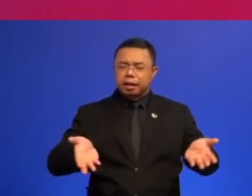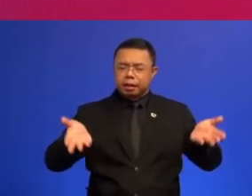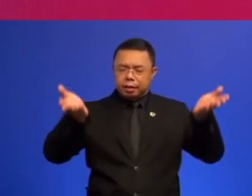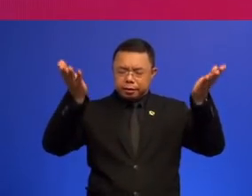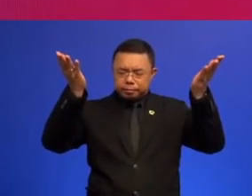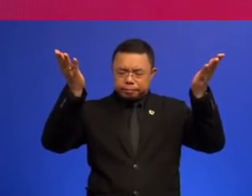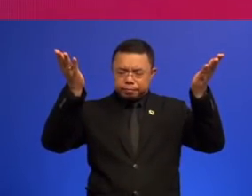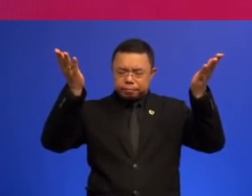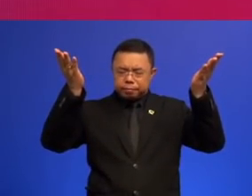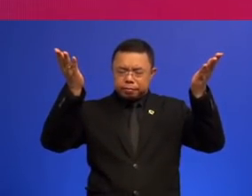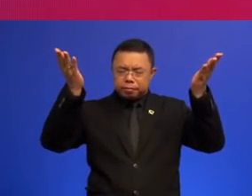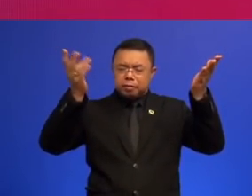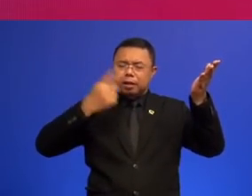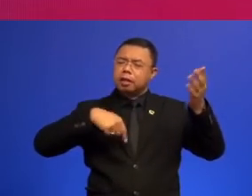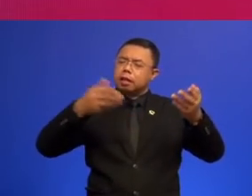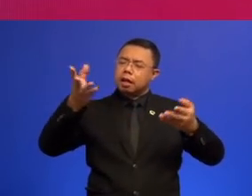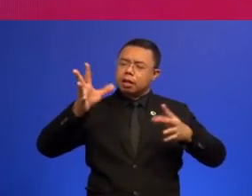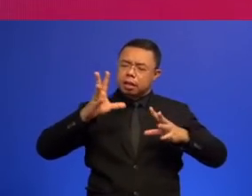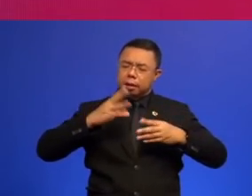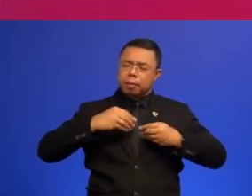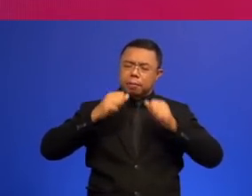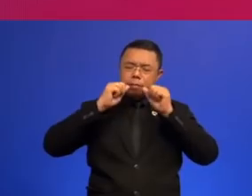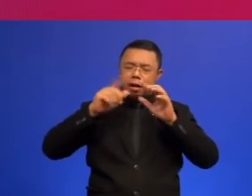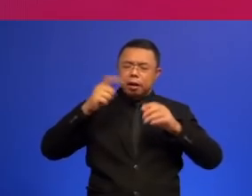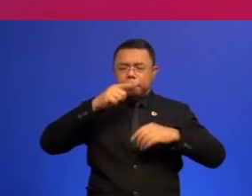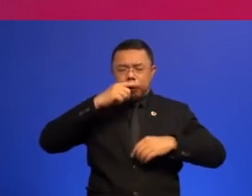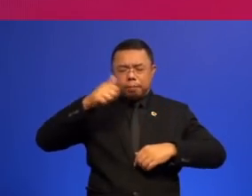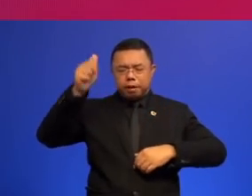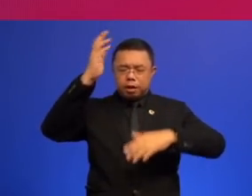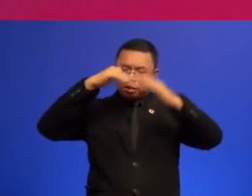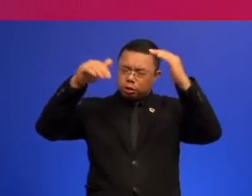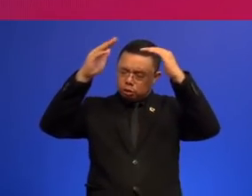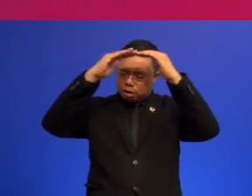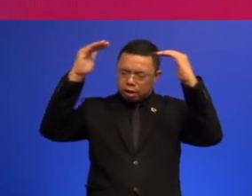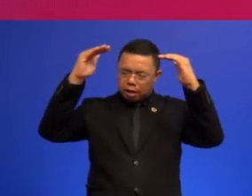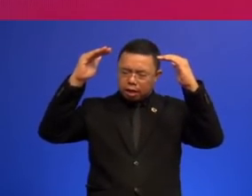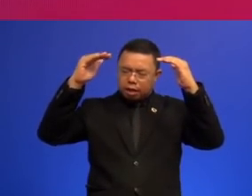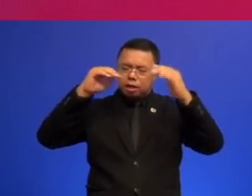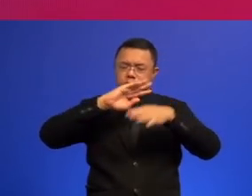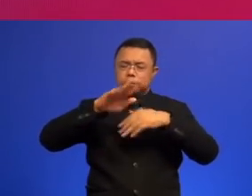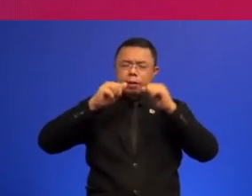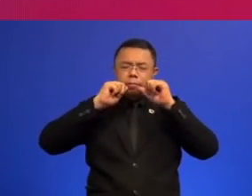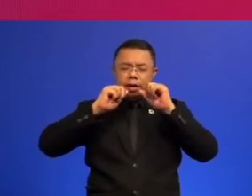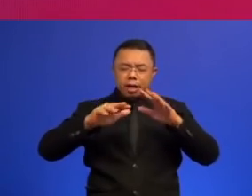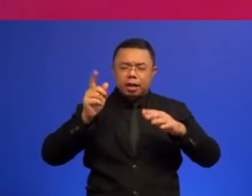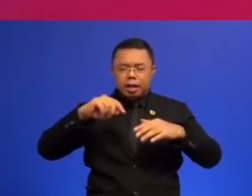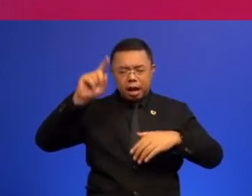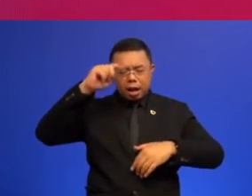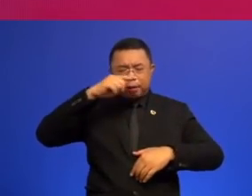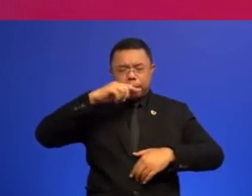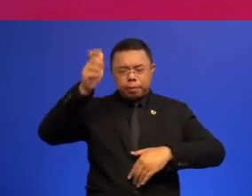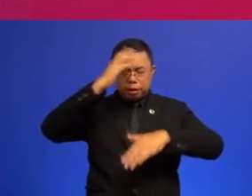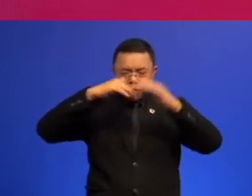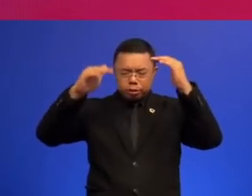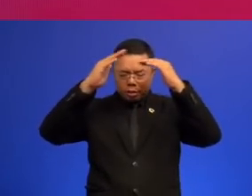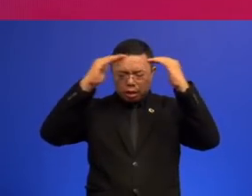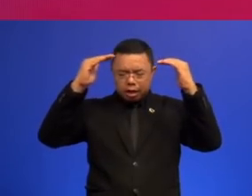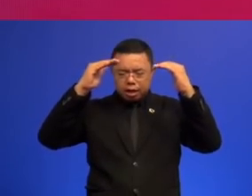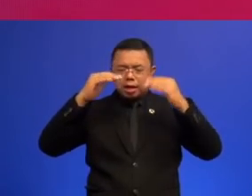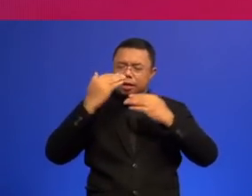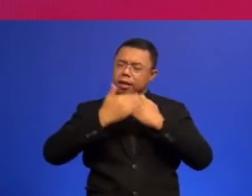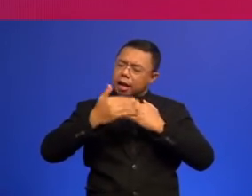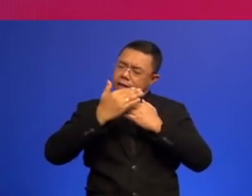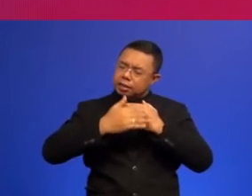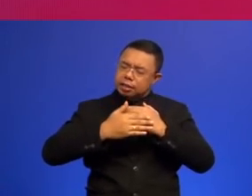angkat tangan kita. Kita terima berkat dari Bapa di surga, segala berkat dari Allah Bapa di surga,